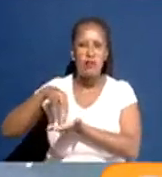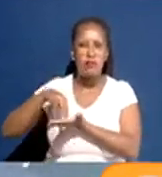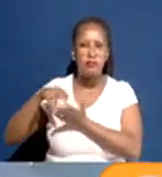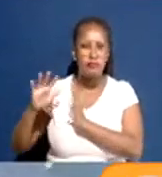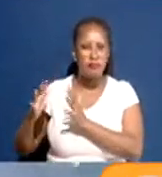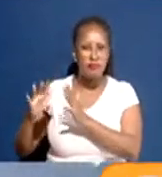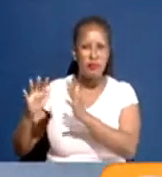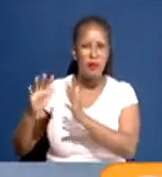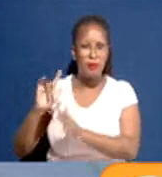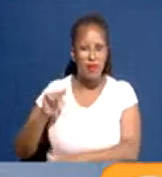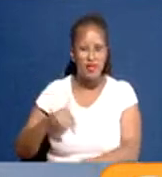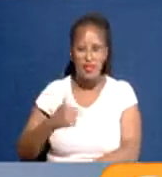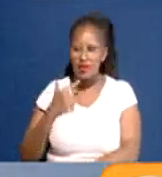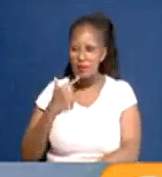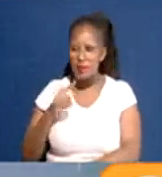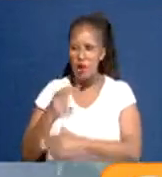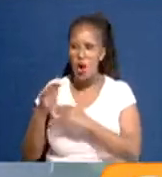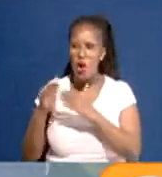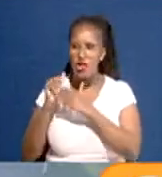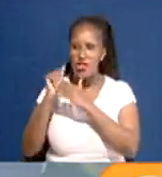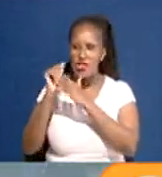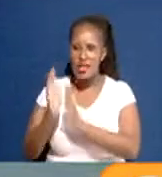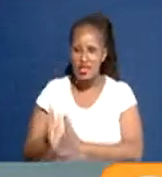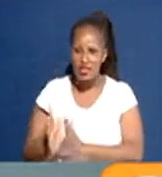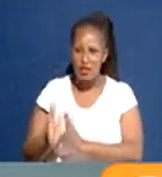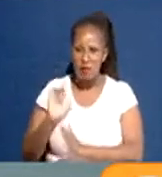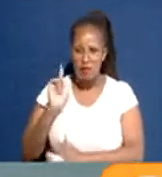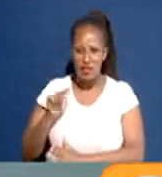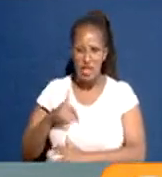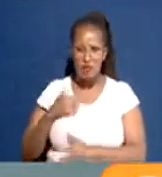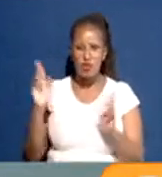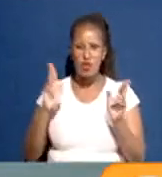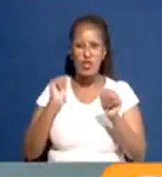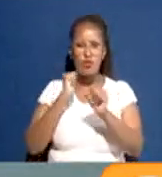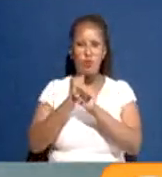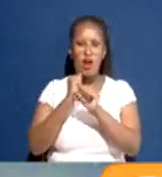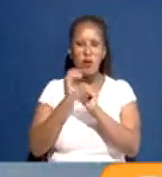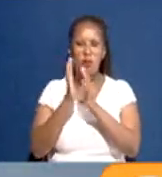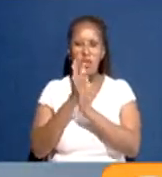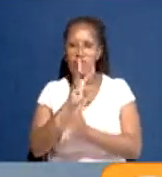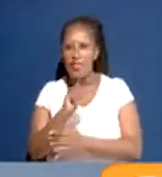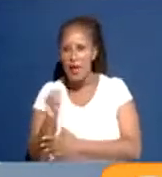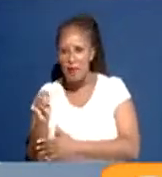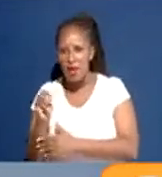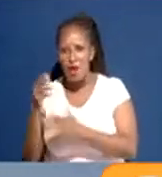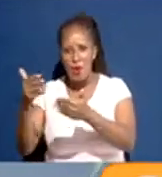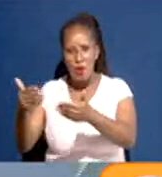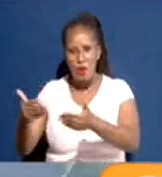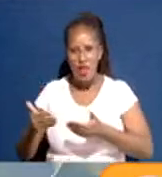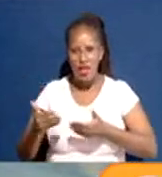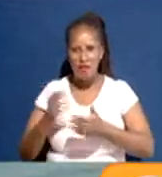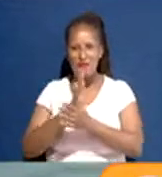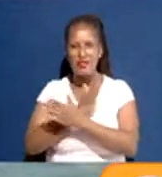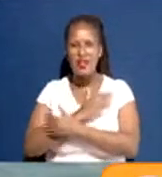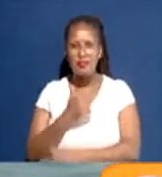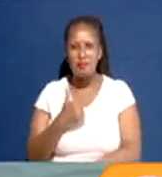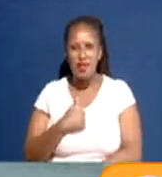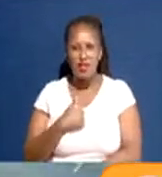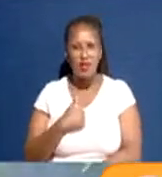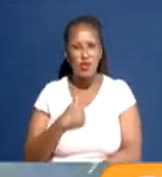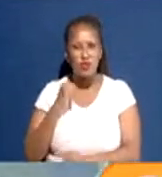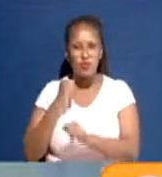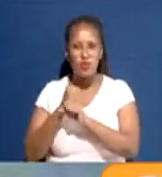Mimi nimewaambia hawa wadosi wote, mimi niko tayari kufanya kazi na wao. Karibuni my friends, let's work